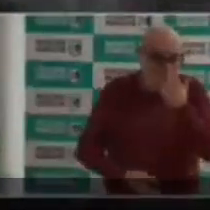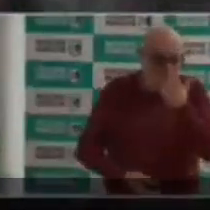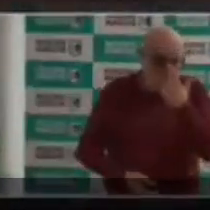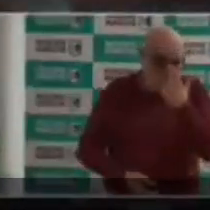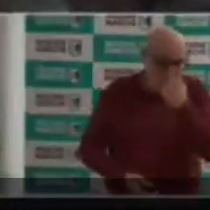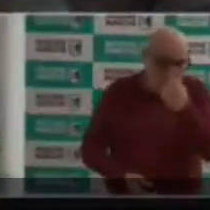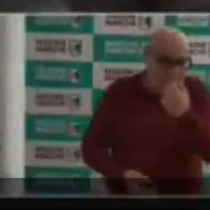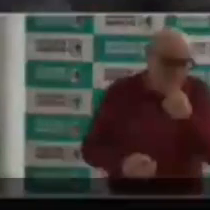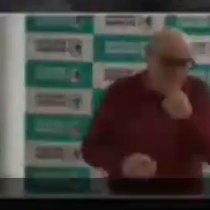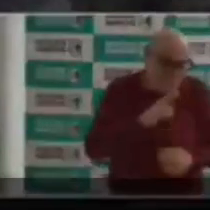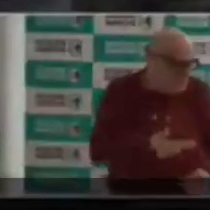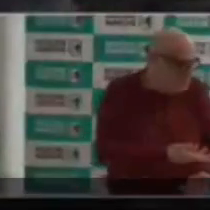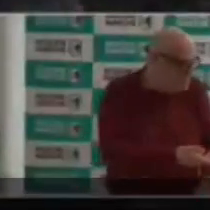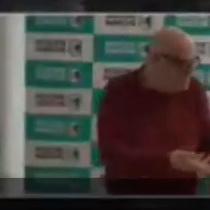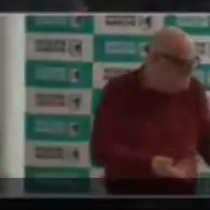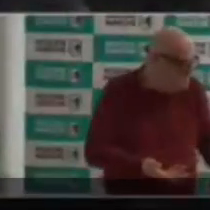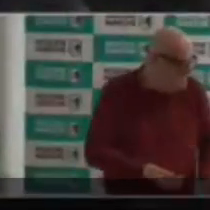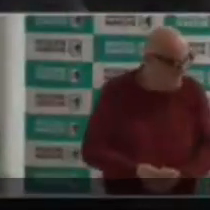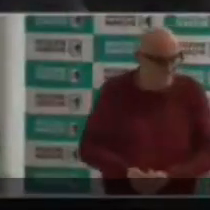Può rispondere sì. Comunque.